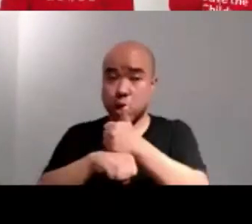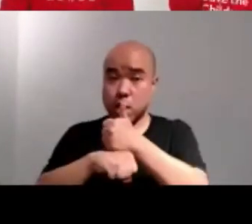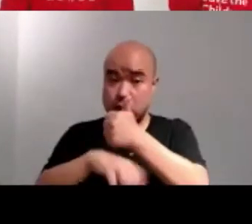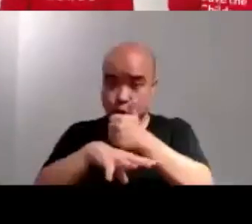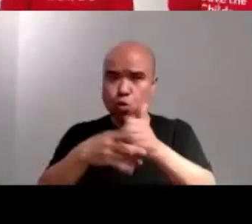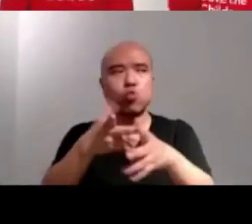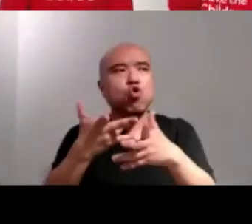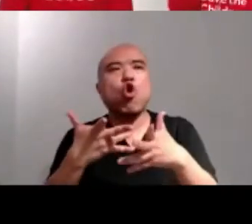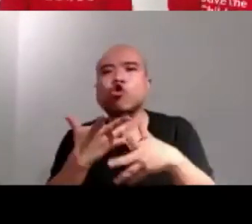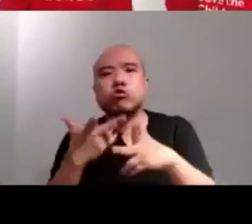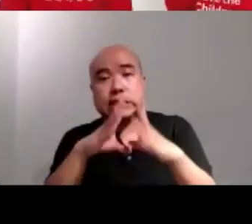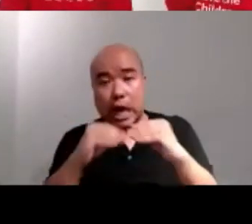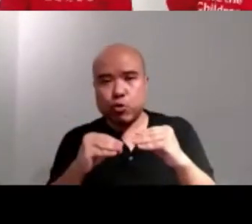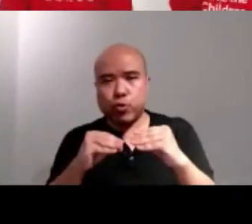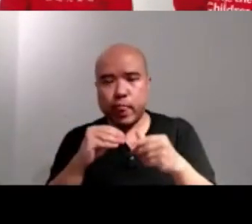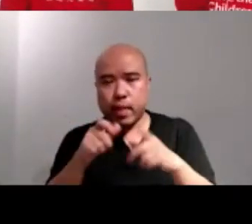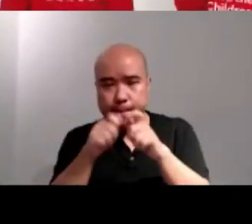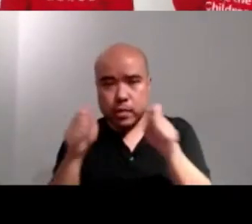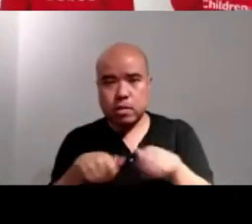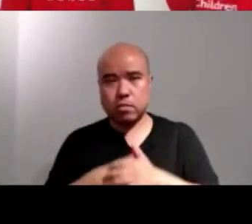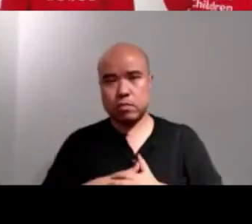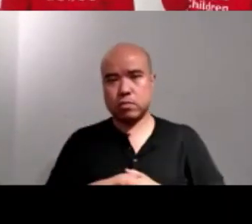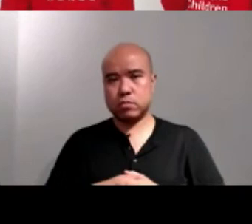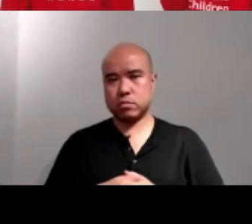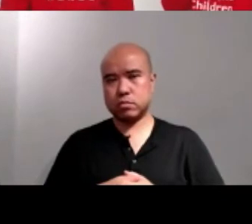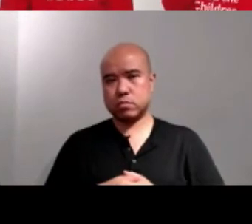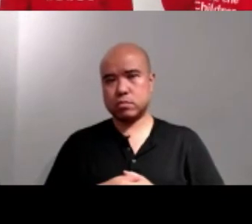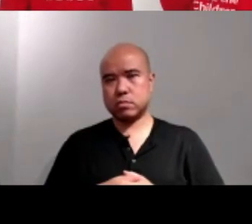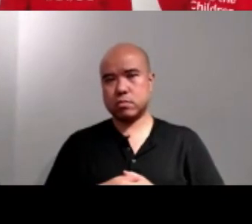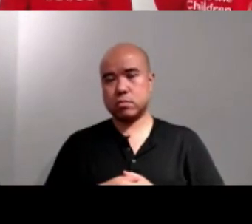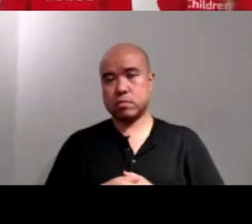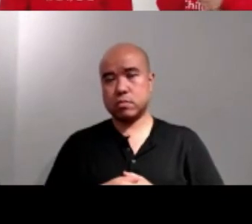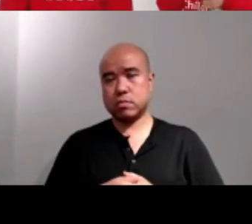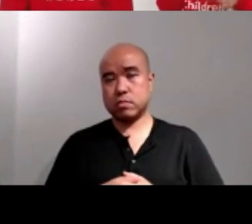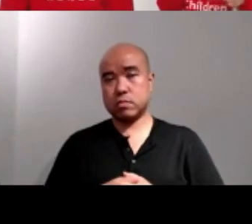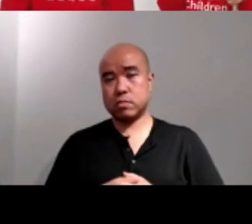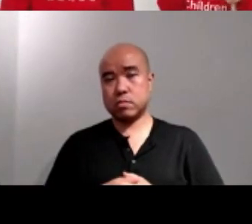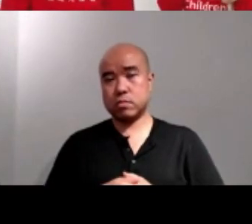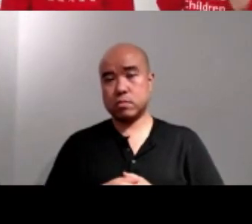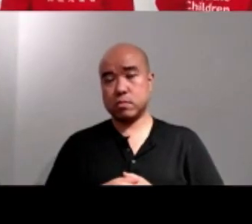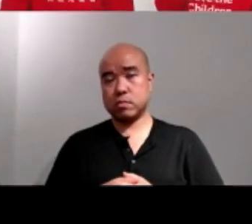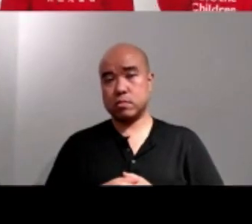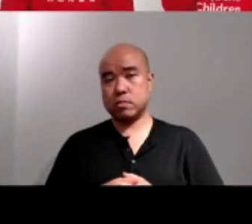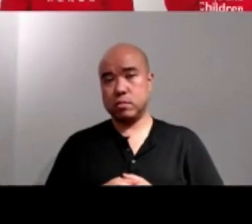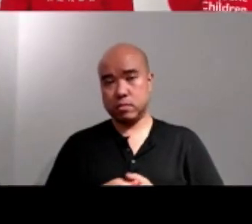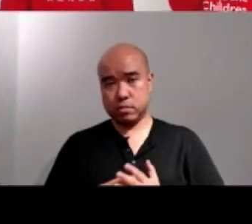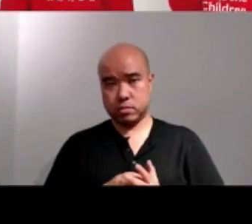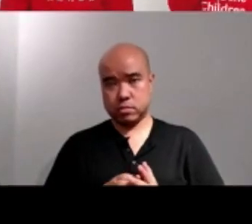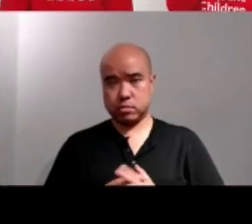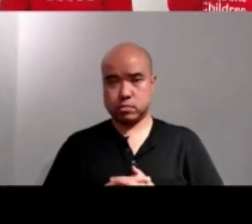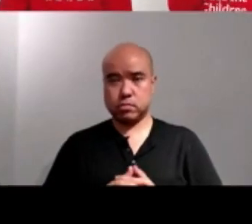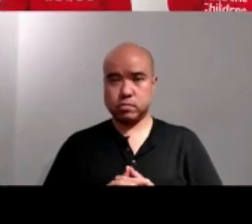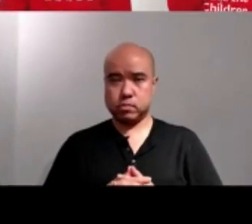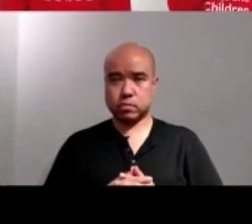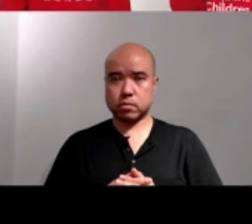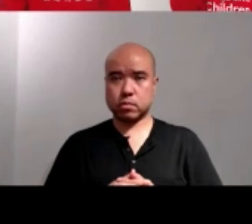个和平的沟通的气氛。可不可以下一个 slide？ 麻烦再下一个。是的，那我们现在就